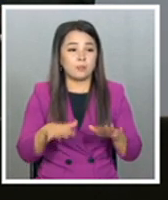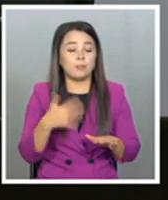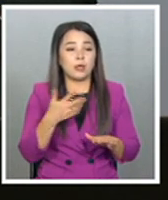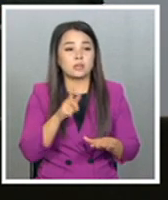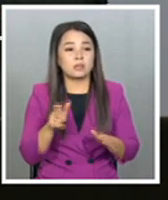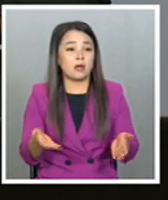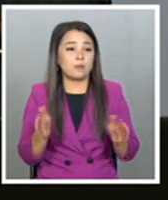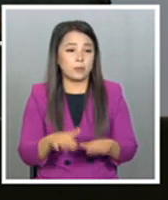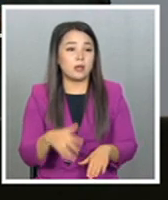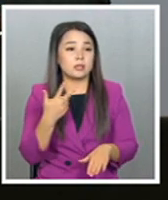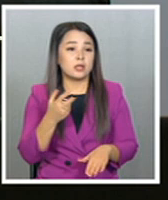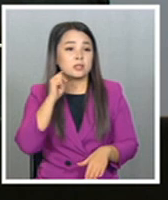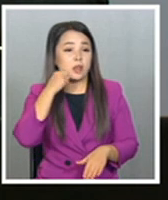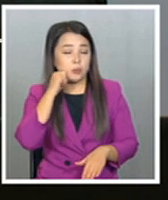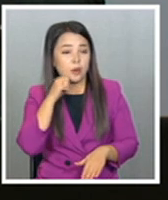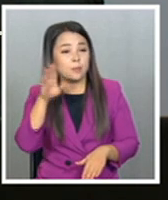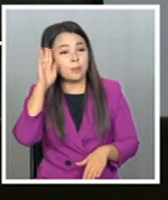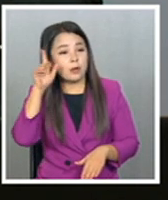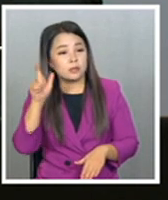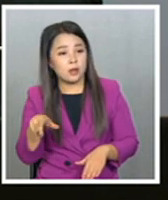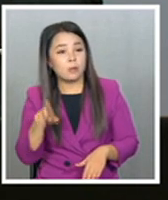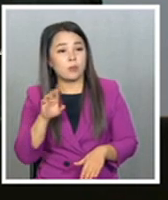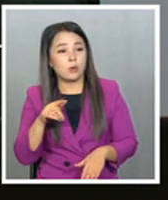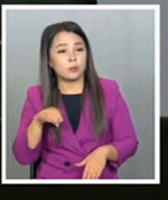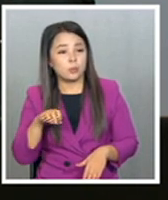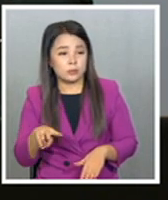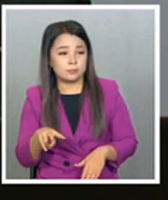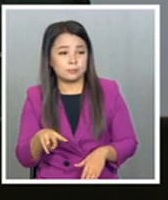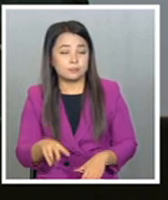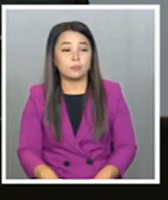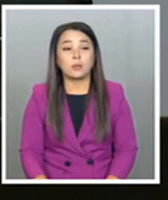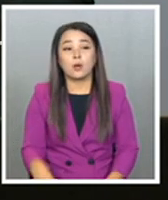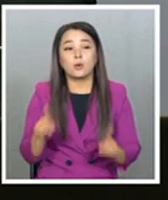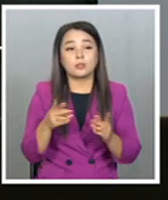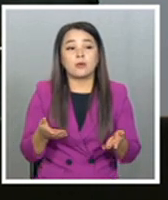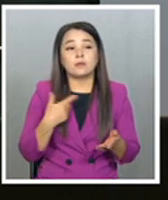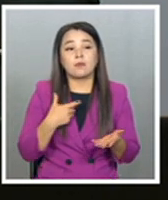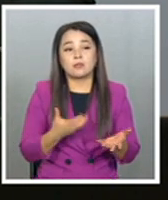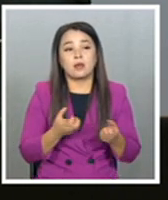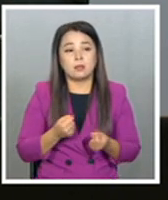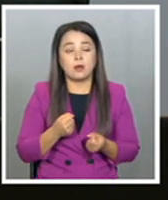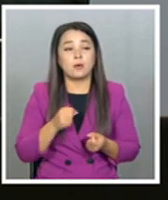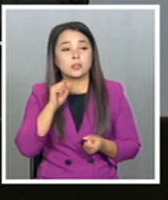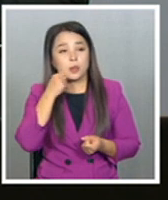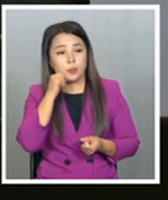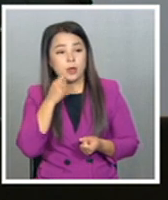человек. 3 старухи, парнишка и богодул. Что взяла с собой старуха? Она взяла с собой сундук